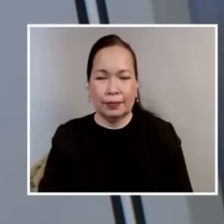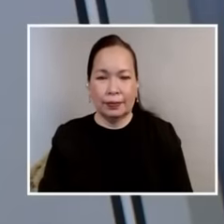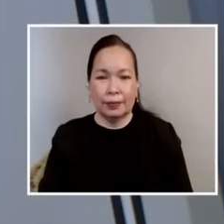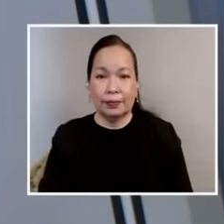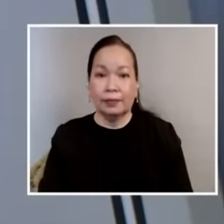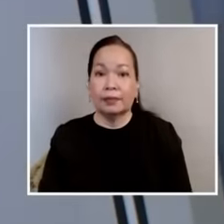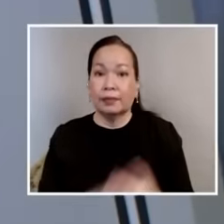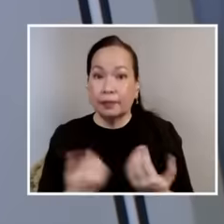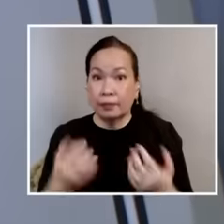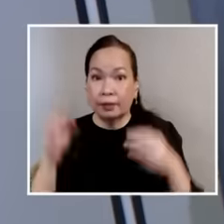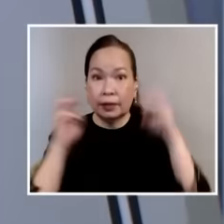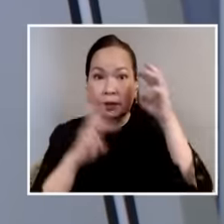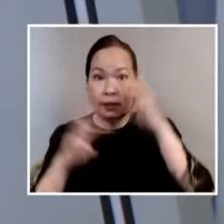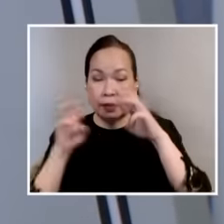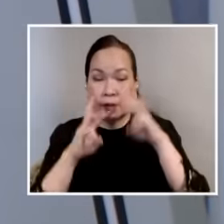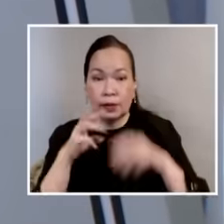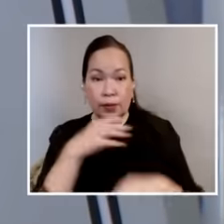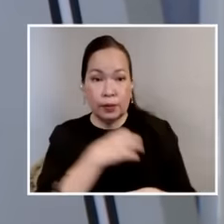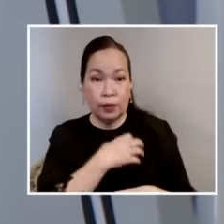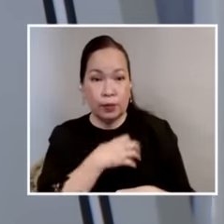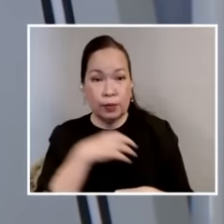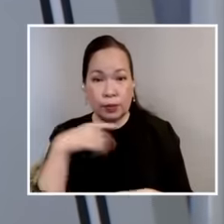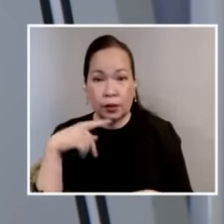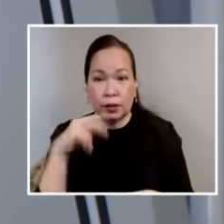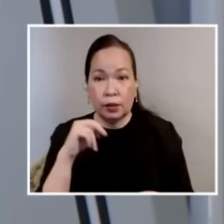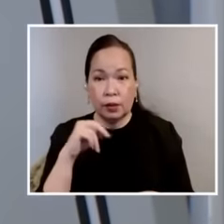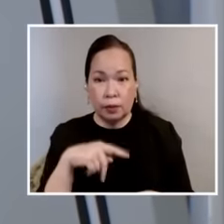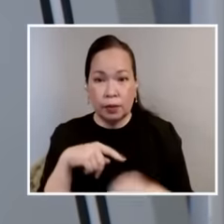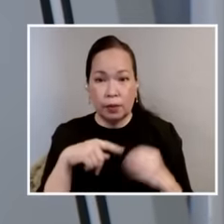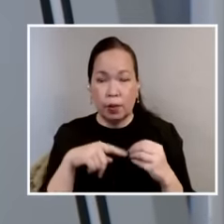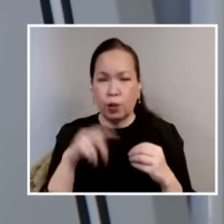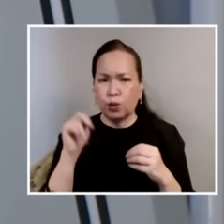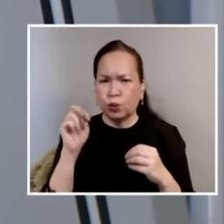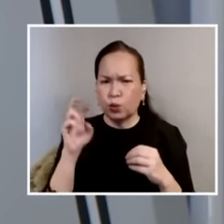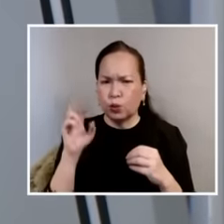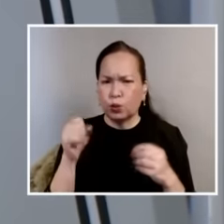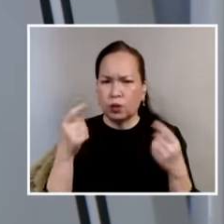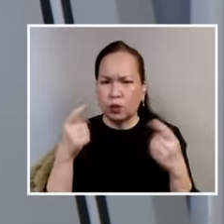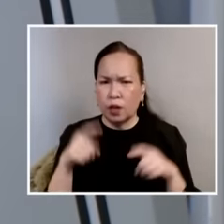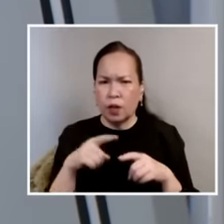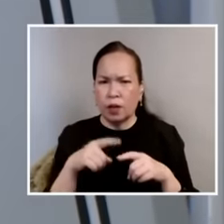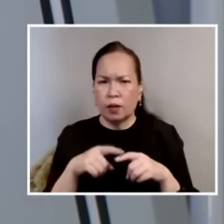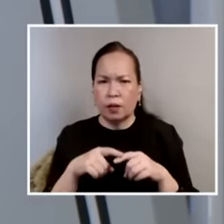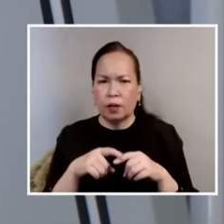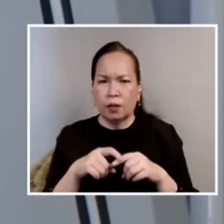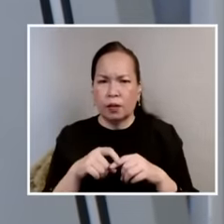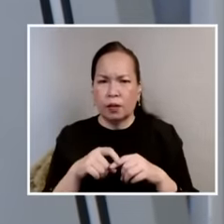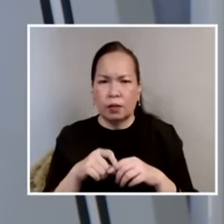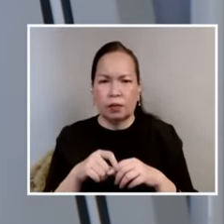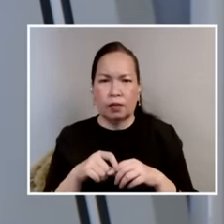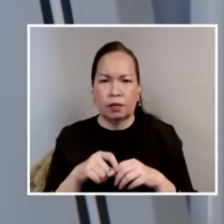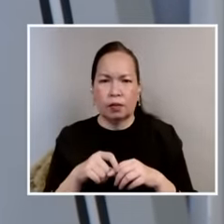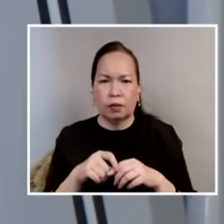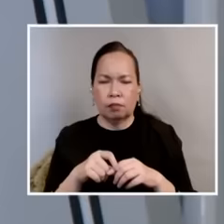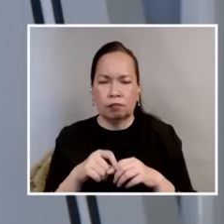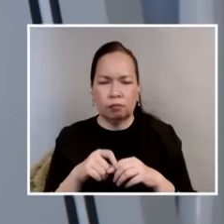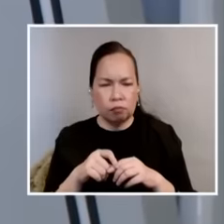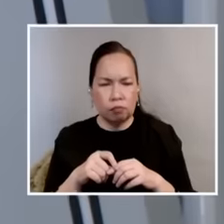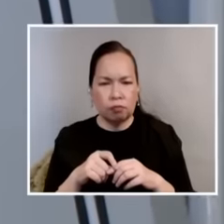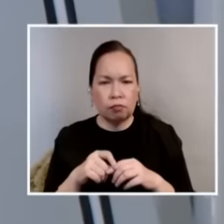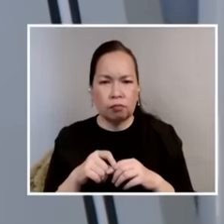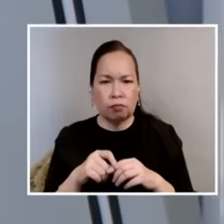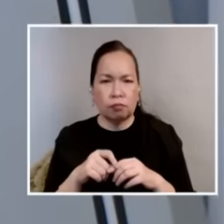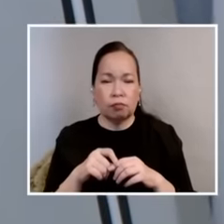Naalarma po ang Philippine National Police kaugnay ng mga ulat na umano'y sleeper cells ng China sa bansa o yung grupo